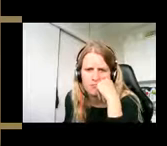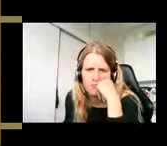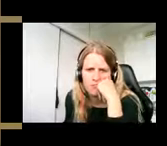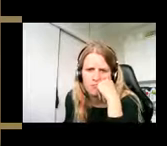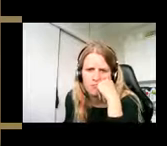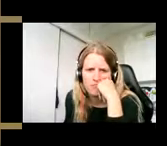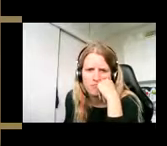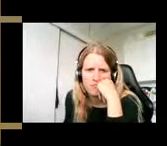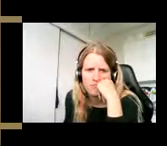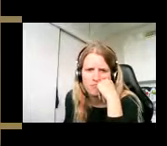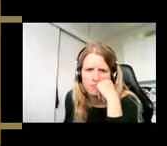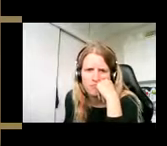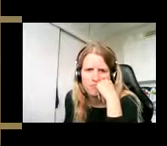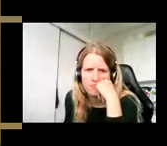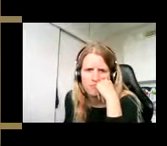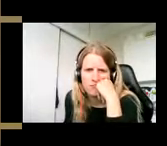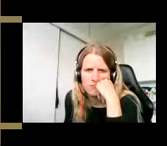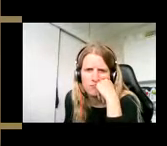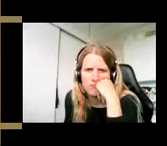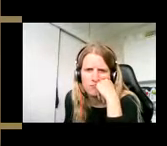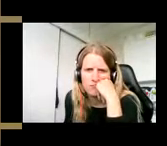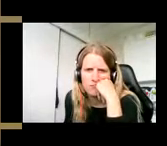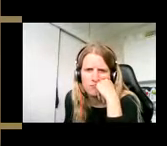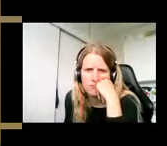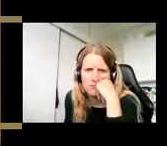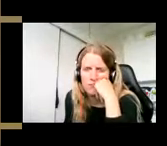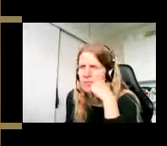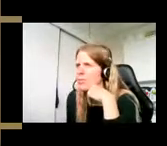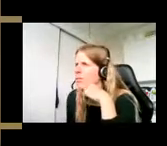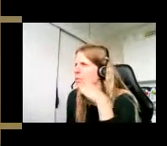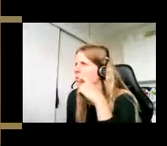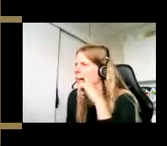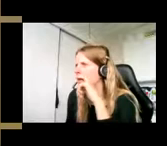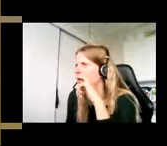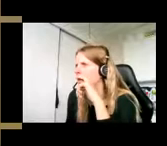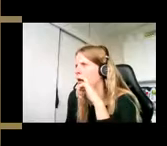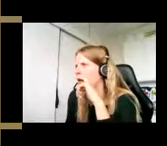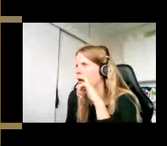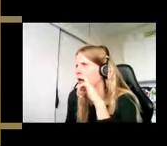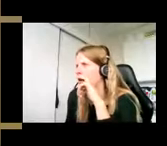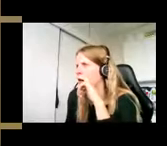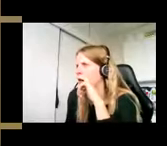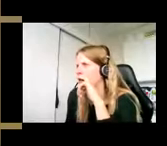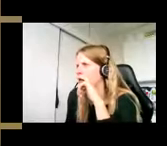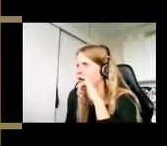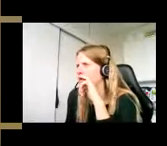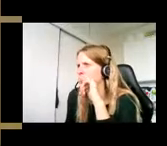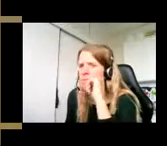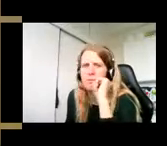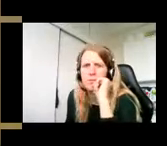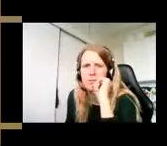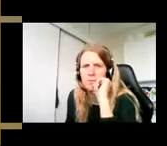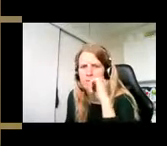ja... Tenzij, als je ervoor zou opteren om het poetspersoneel mee in je bubbel op te nemen, maar dat wil zeggen dat er minder plaats is voor kinderen in die bubbel. Dus dat zou